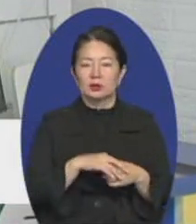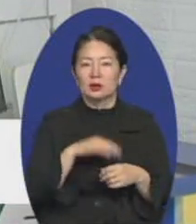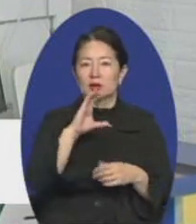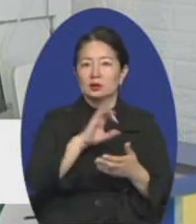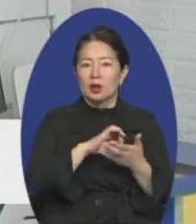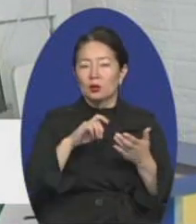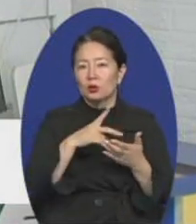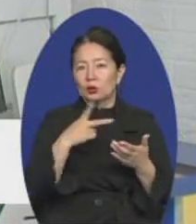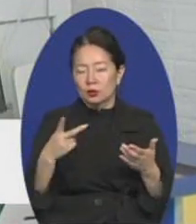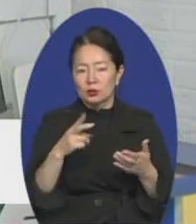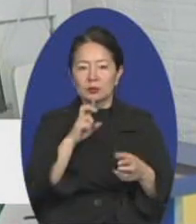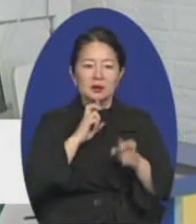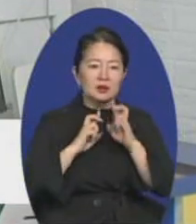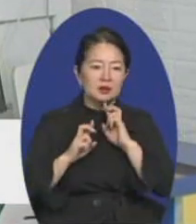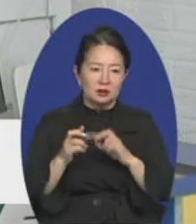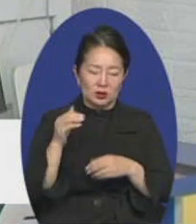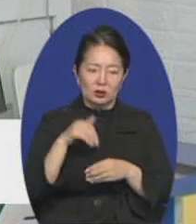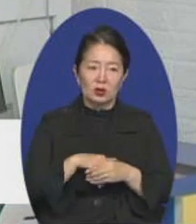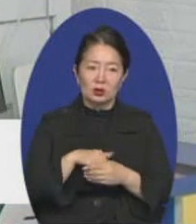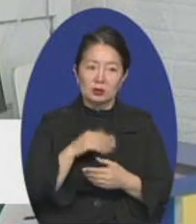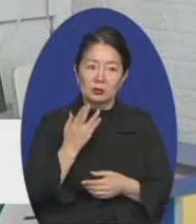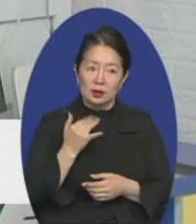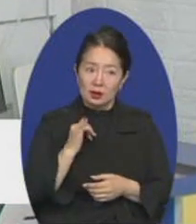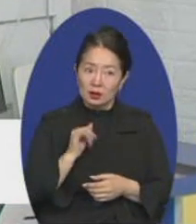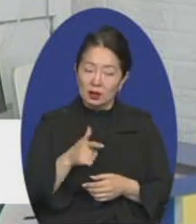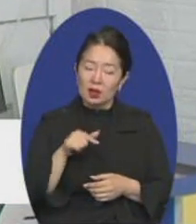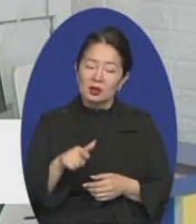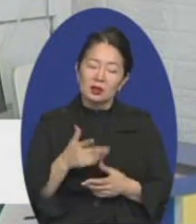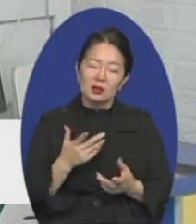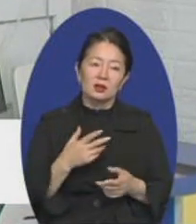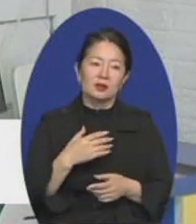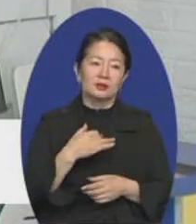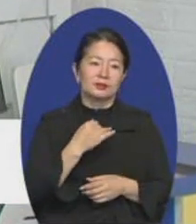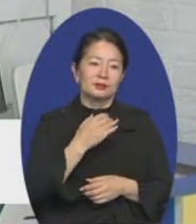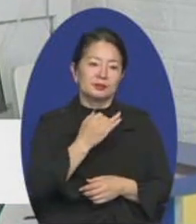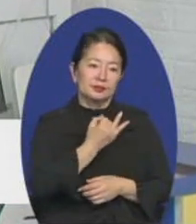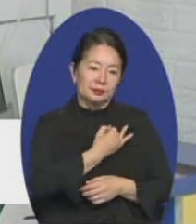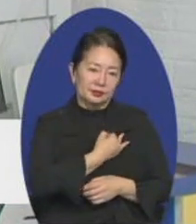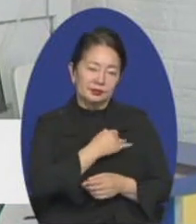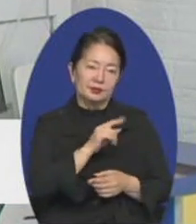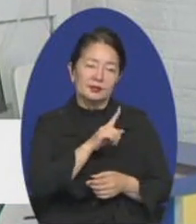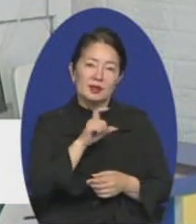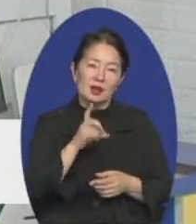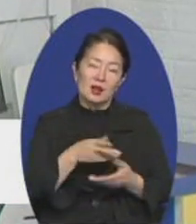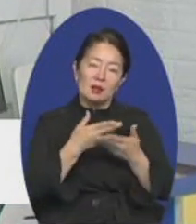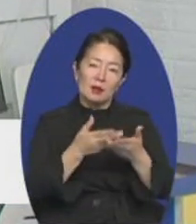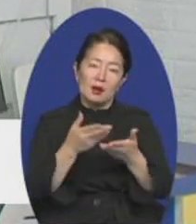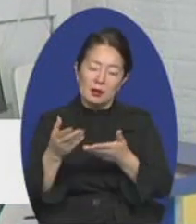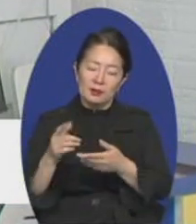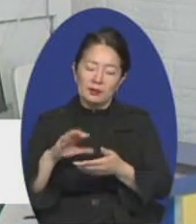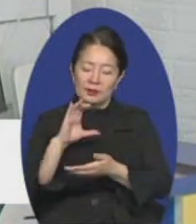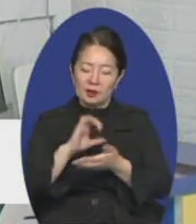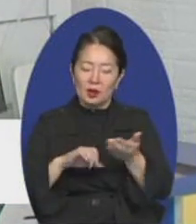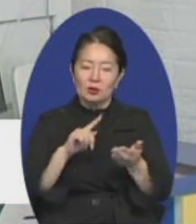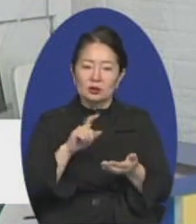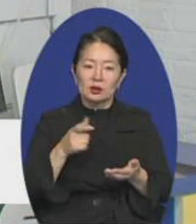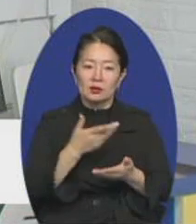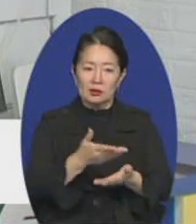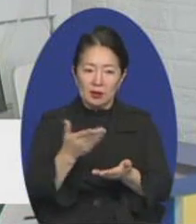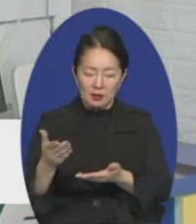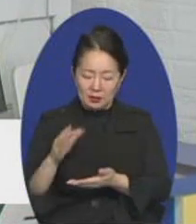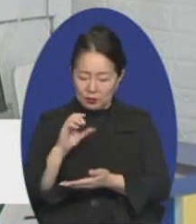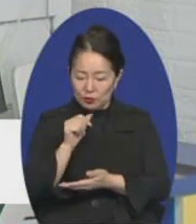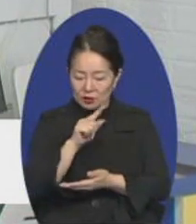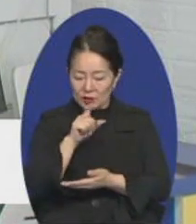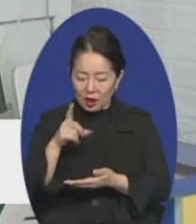хүү санхүүжилтийн улмаас санхүүгийн бэрхшээлтэй тулгарч байна. Ийм учраас идэвхтэй зээл, санхүүжилтийн зээл энэ